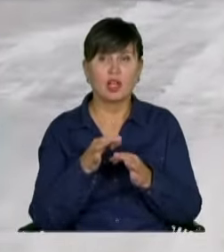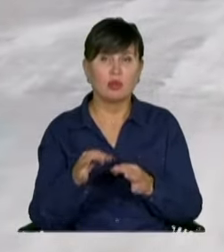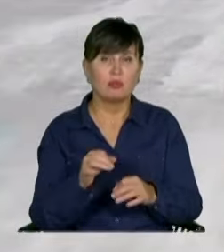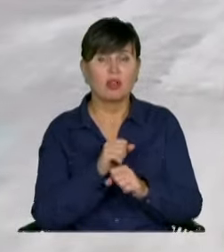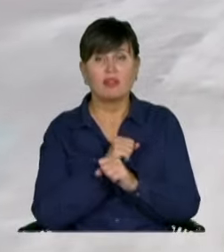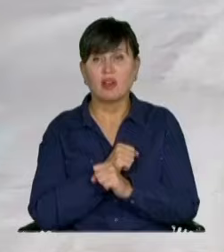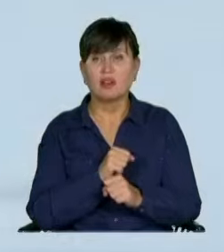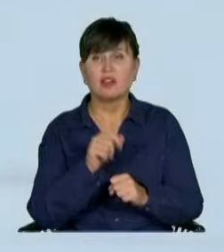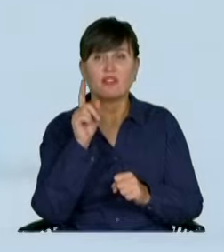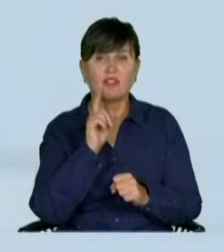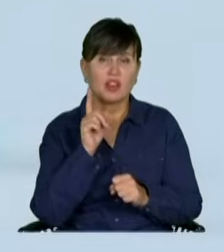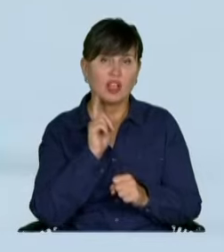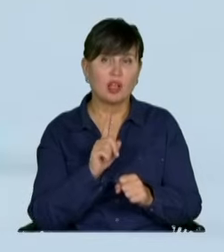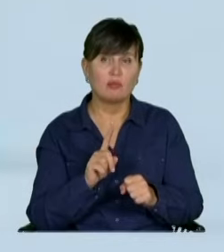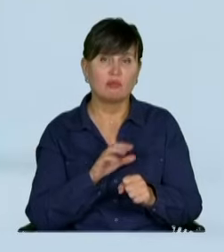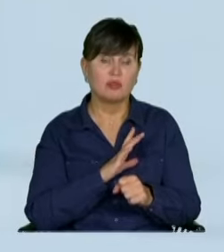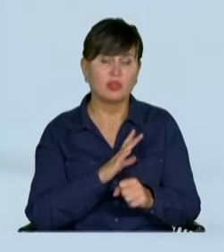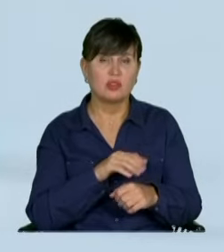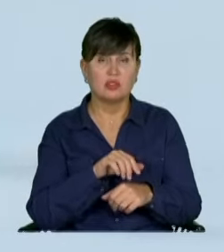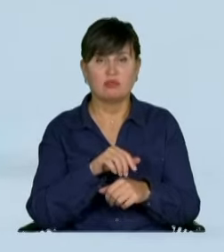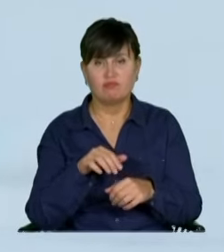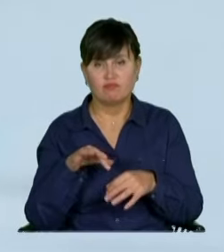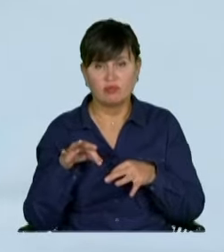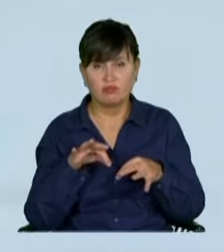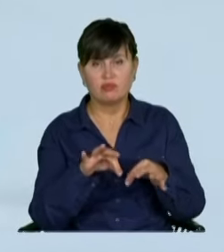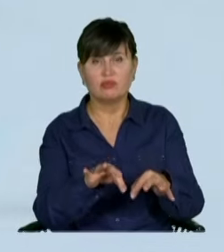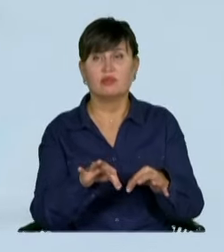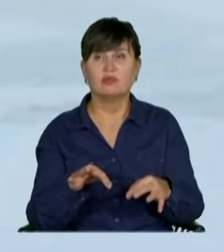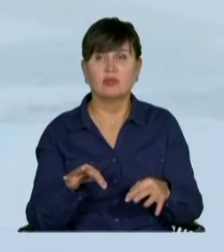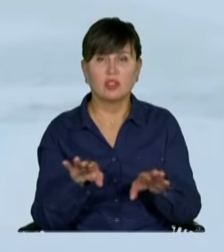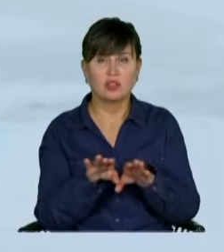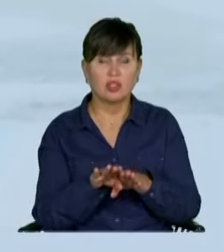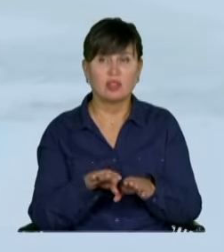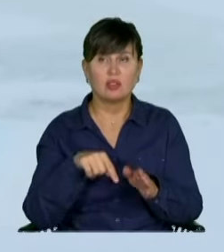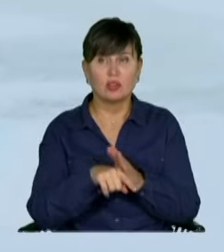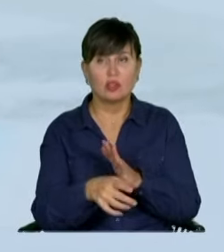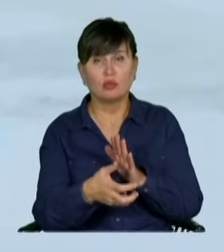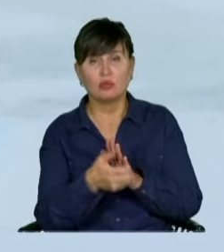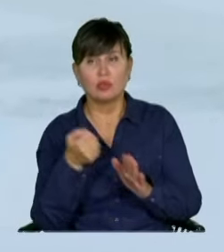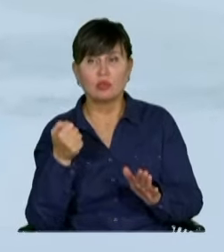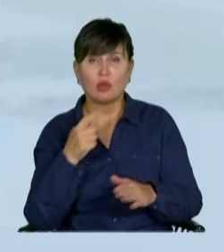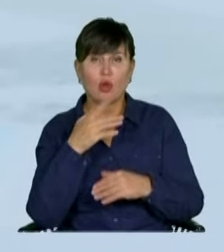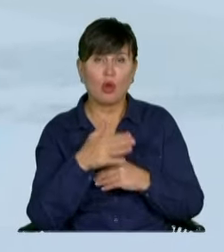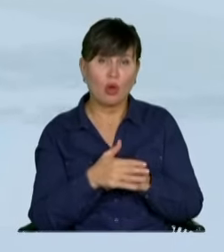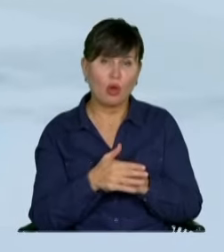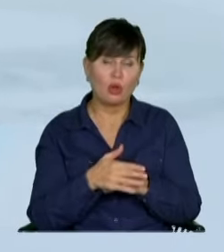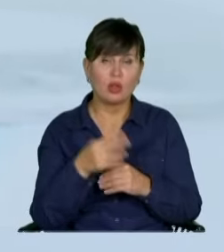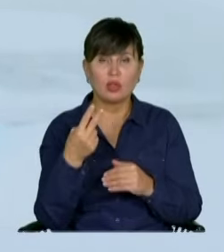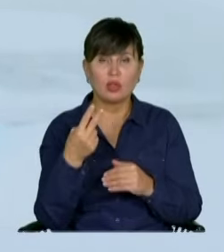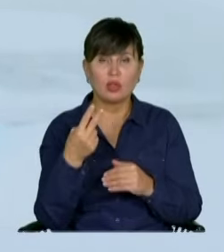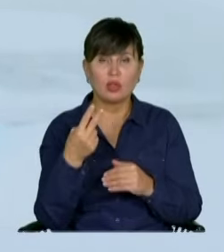выходные временно вводились ограничения движения. В это время из снежного капкана удалось извлечь порядка 20 машин. На данный